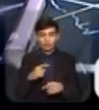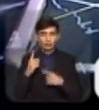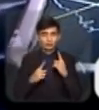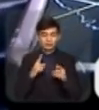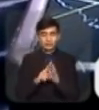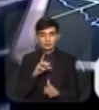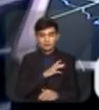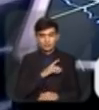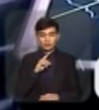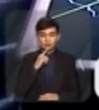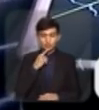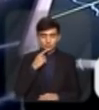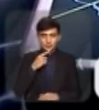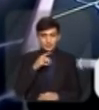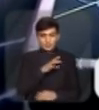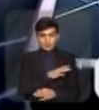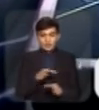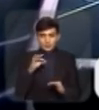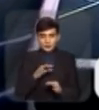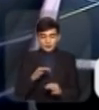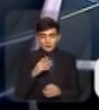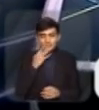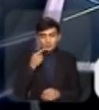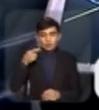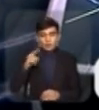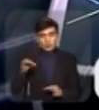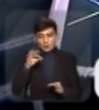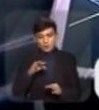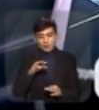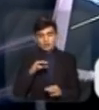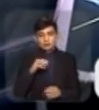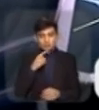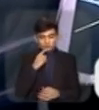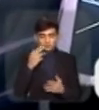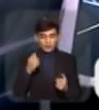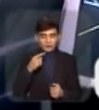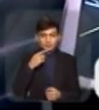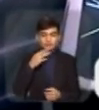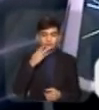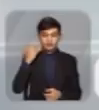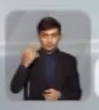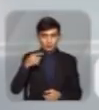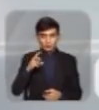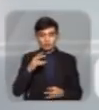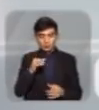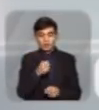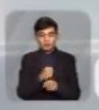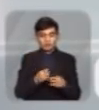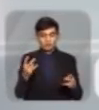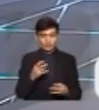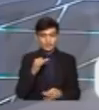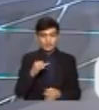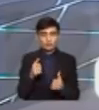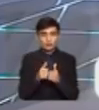правоохранительному сложнее, будем так говорить, да, сложнее с иностранным номером, чем с казахстанским. Конечно, сложнее, да, но надо работать. Вот в соседней